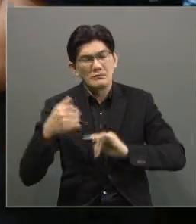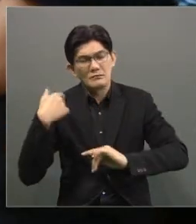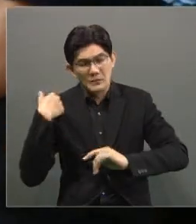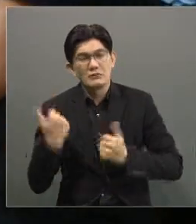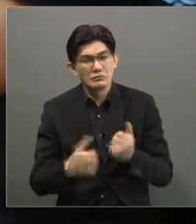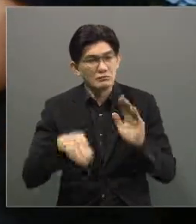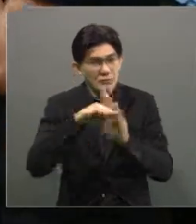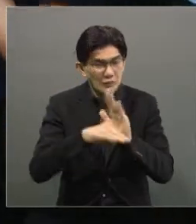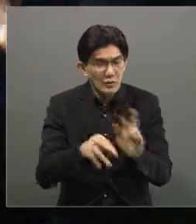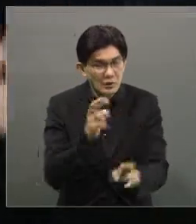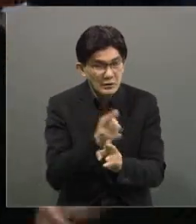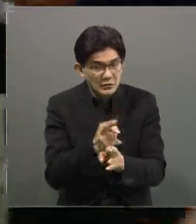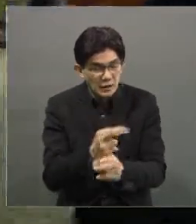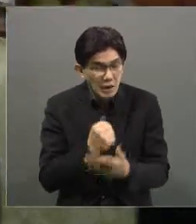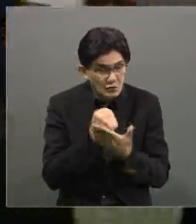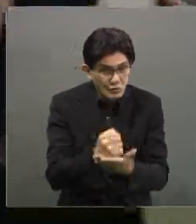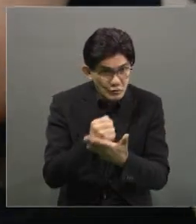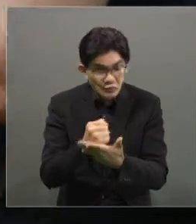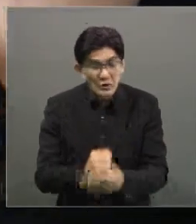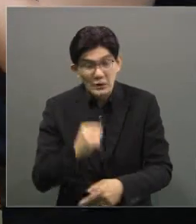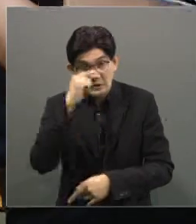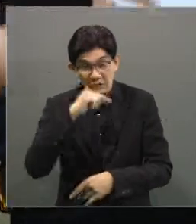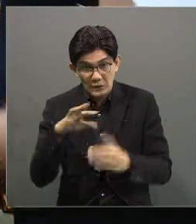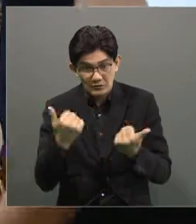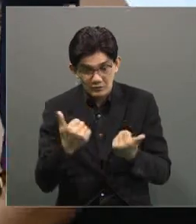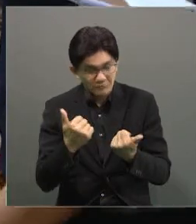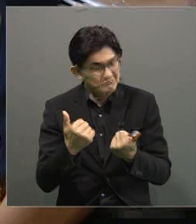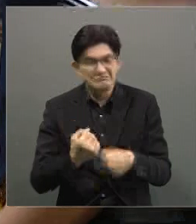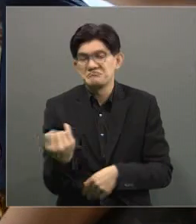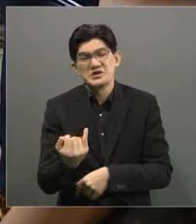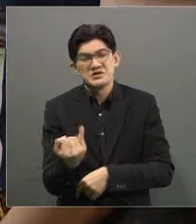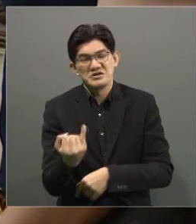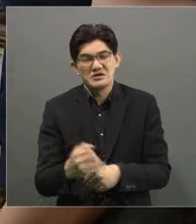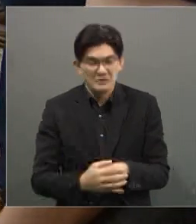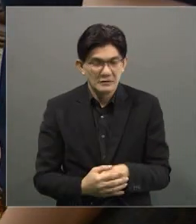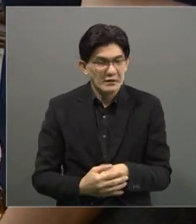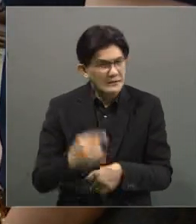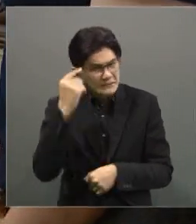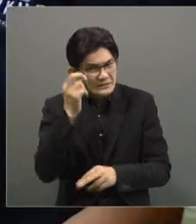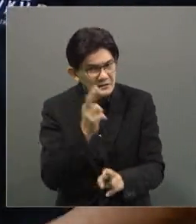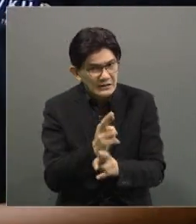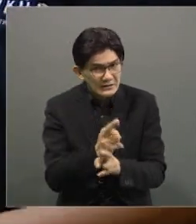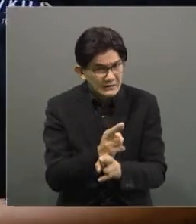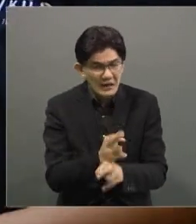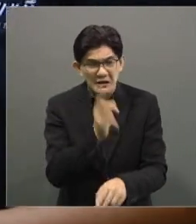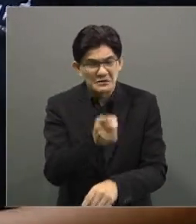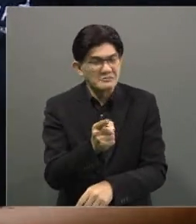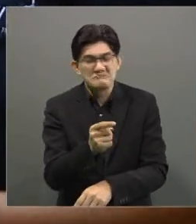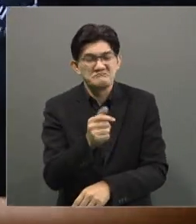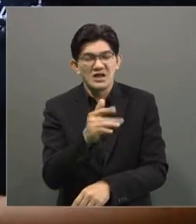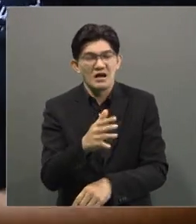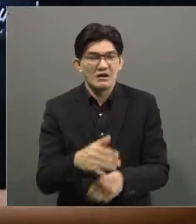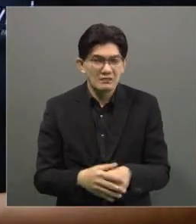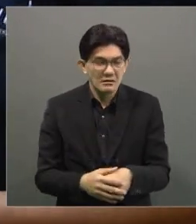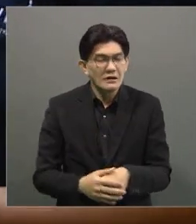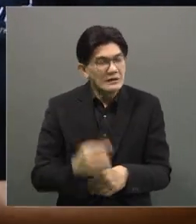วนการบำบัดผู้ติดยาเสพติดของบ้านเราเนี่ยยังไม่ค่อยมีประสิทธิภาพไม่สามารถรักษาผู้ป่วยได้จริงส่วนตัวก็